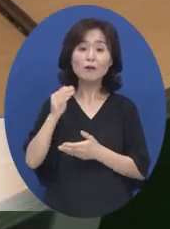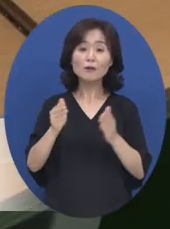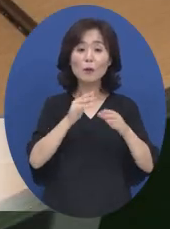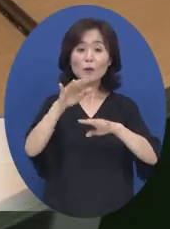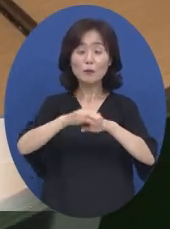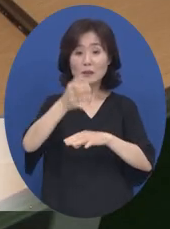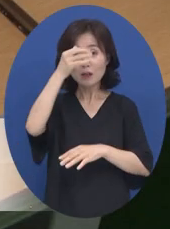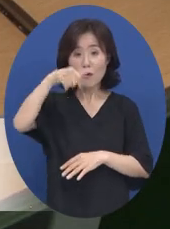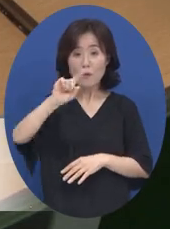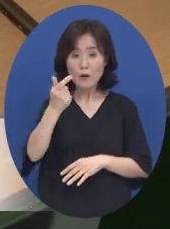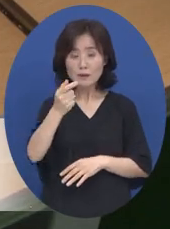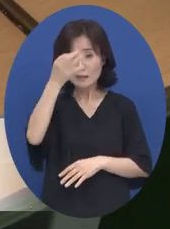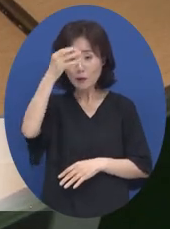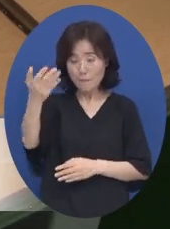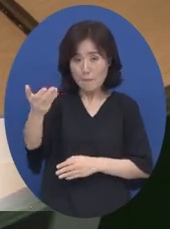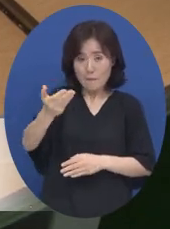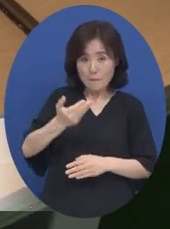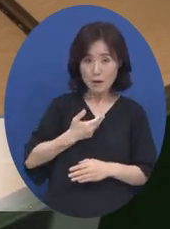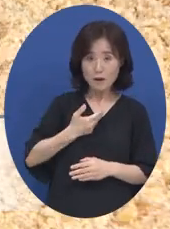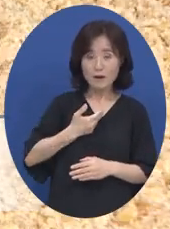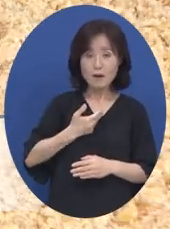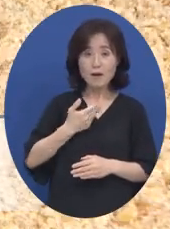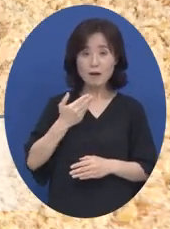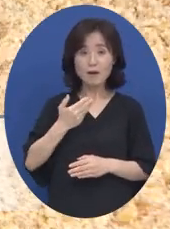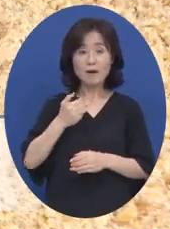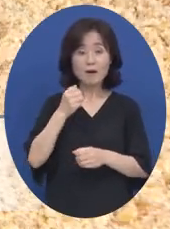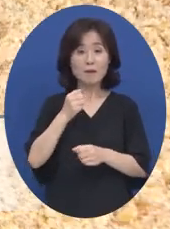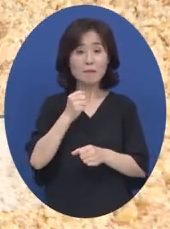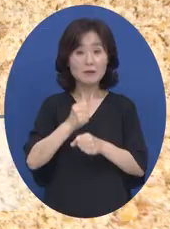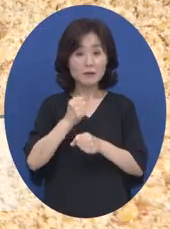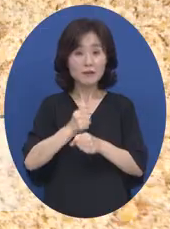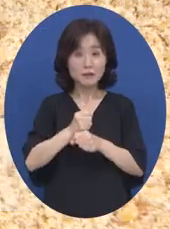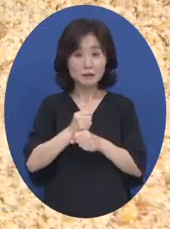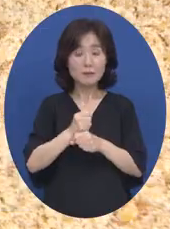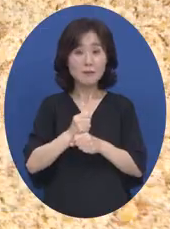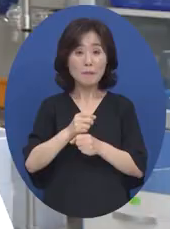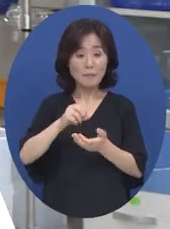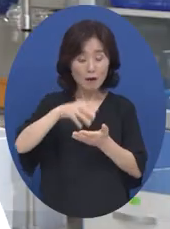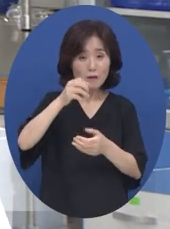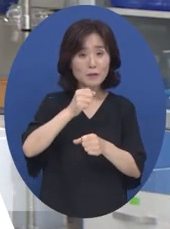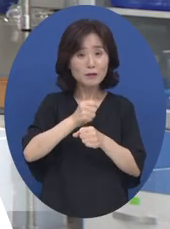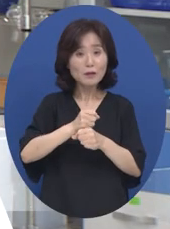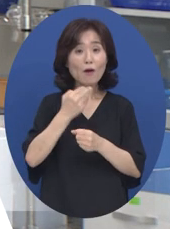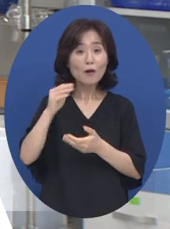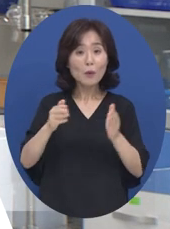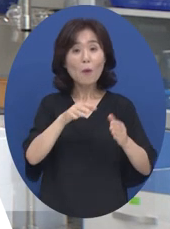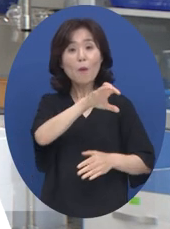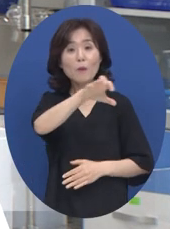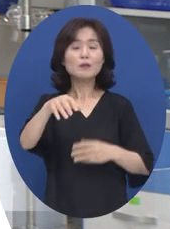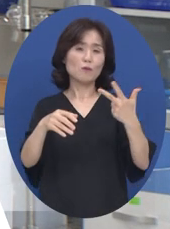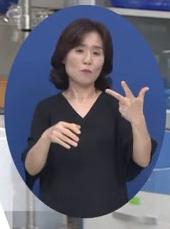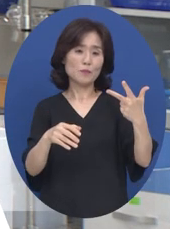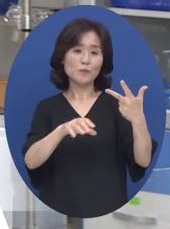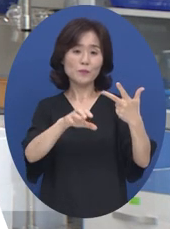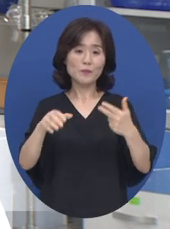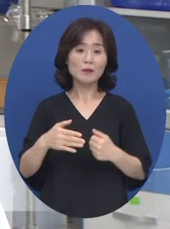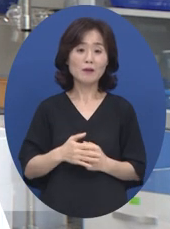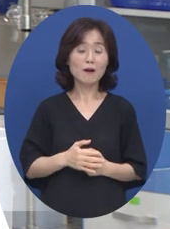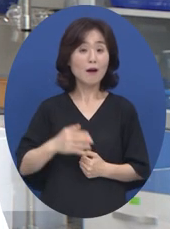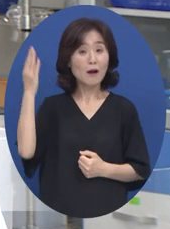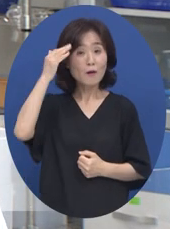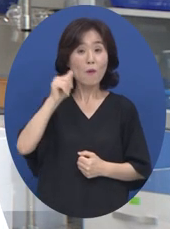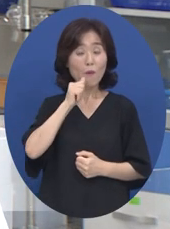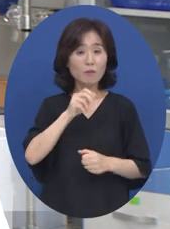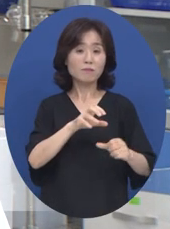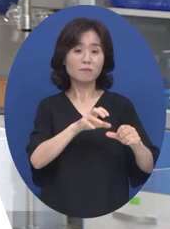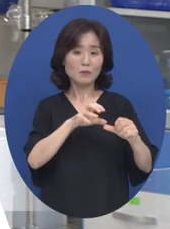이전받아 이처럼 제품을 출시한 경기 지역 제과 제빵점은 7곳입니다. 저희가 국산 농산물을 이용해가지고